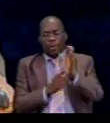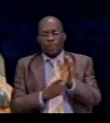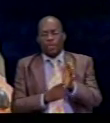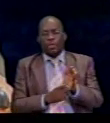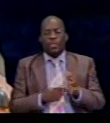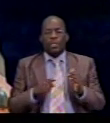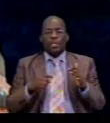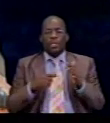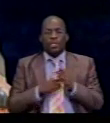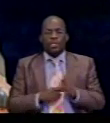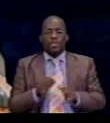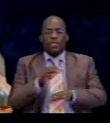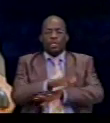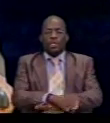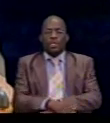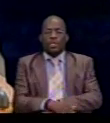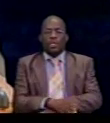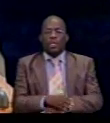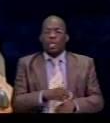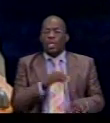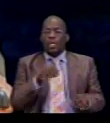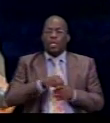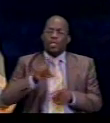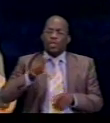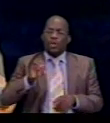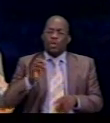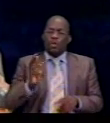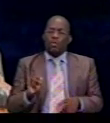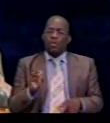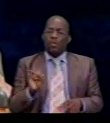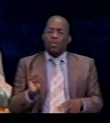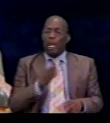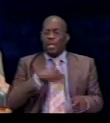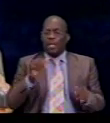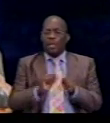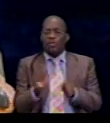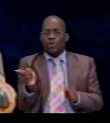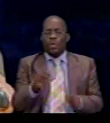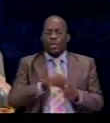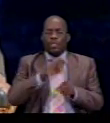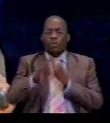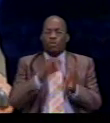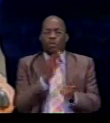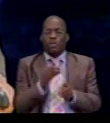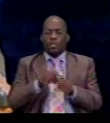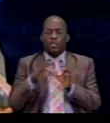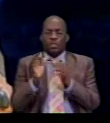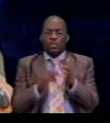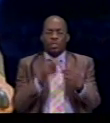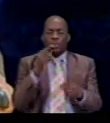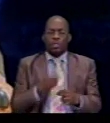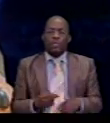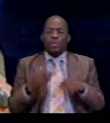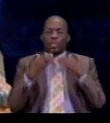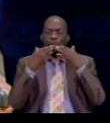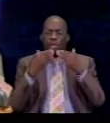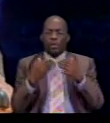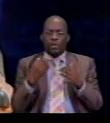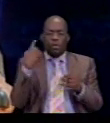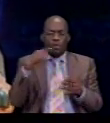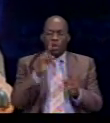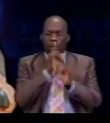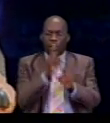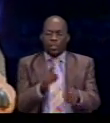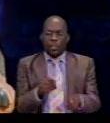this stadium in Lomé, and all over the world in Jesus' name. Merci parce que tu nous as exaucés. Thank you for answering. Au nom de Jésus, nous avons